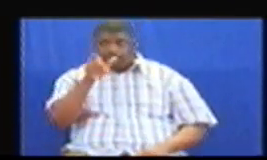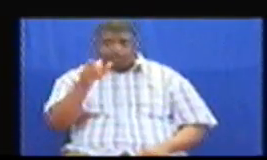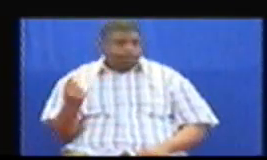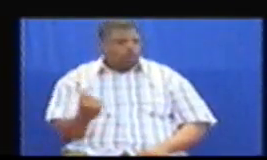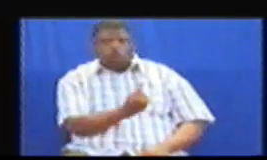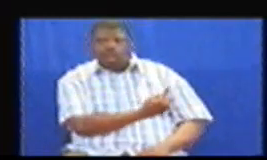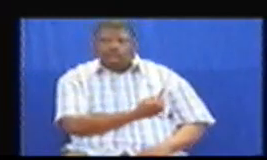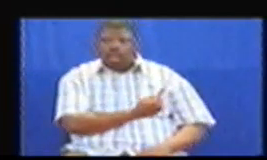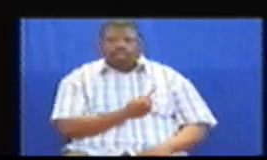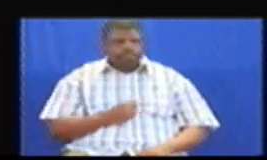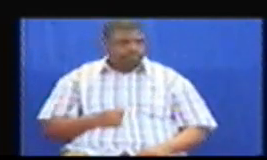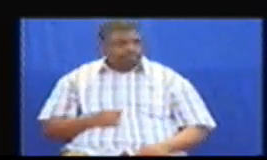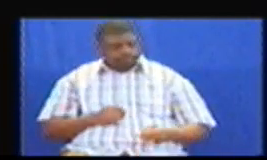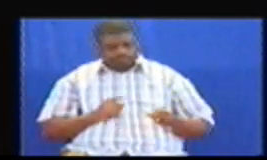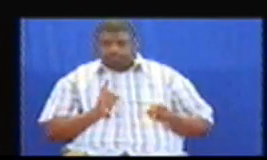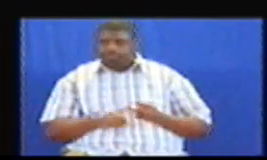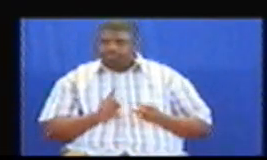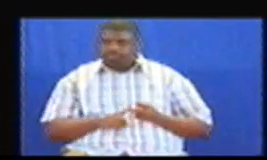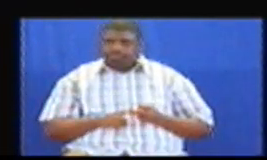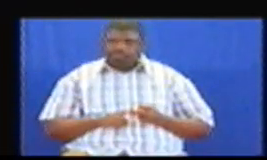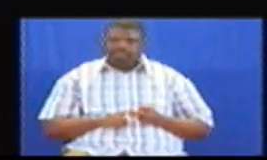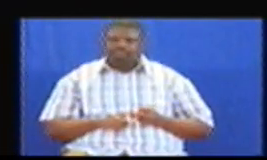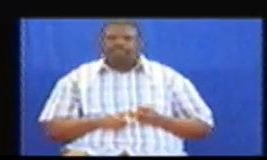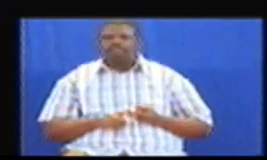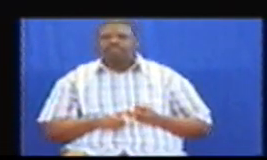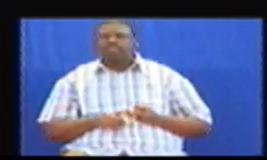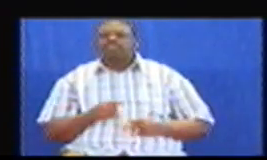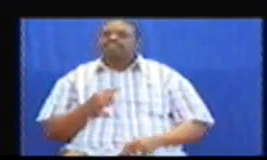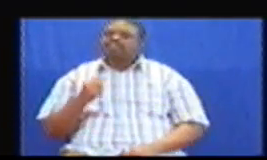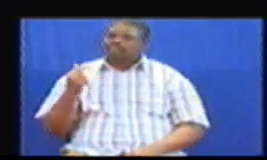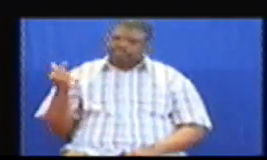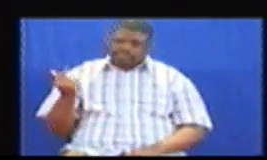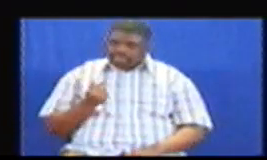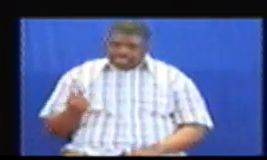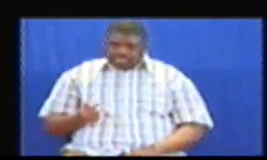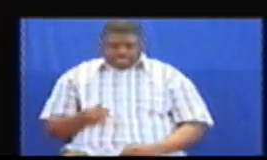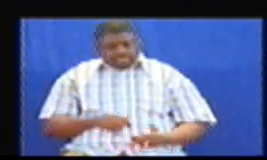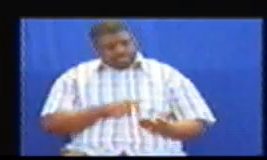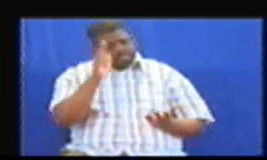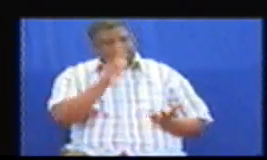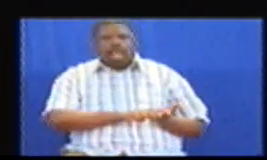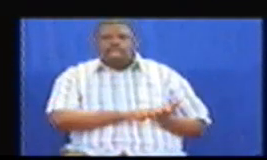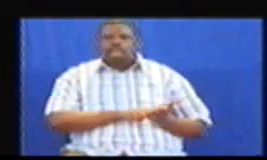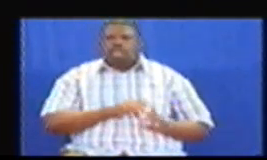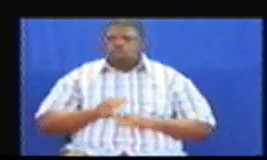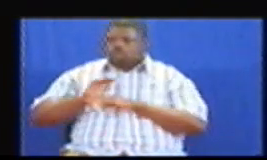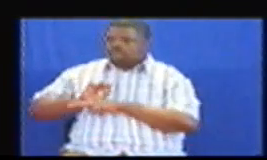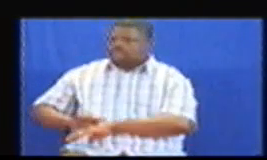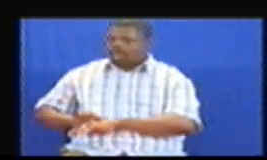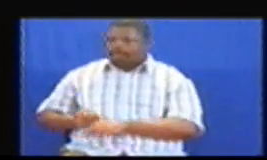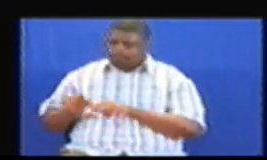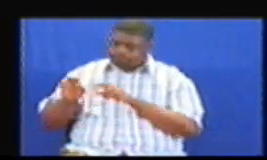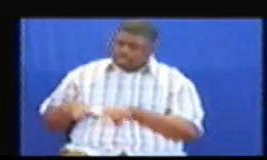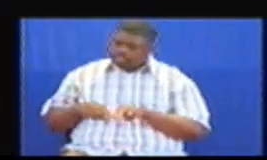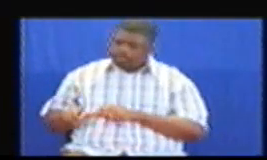wetu. La pili, Mheshimiwa Speaker, Tanzania imesaini na kuridhia mikataba mingi